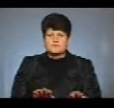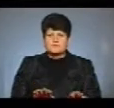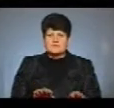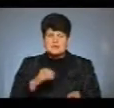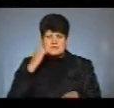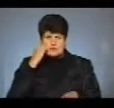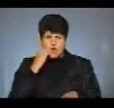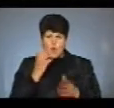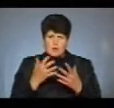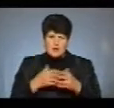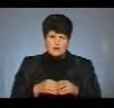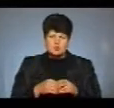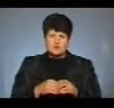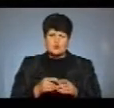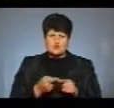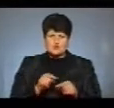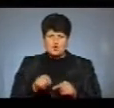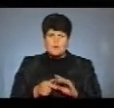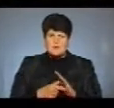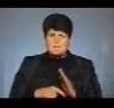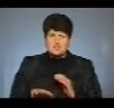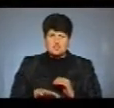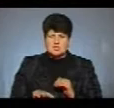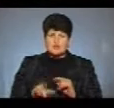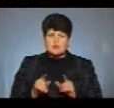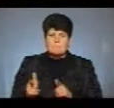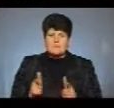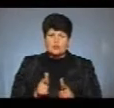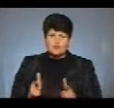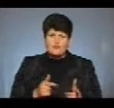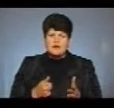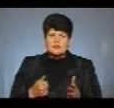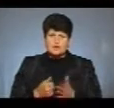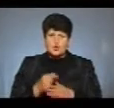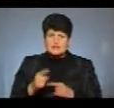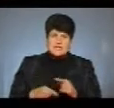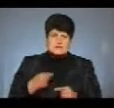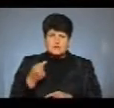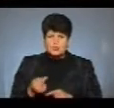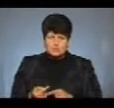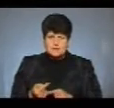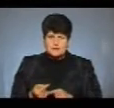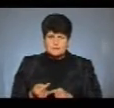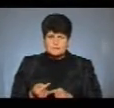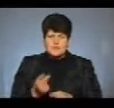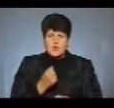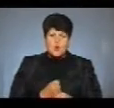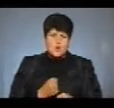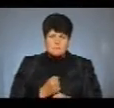старого, скажімо, обладнання, старої обшивки цього приміщення, щоб підготувати до наступних